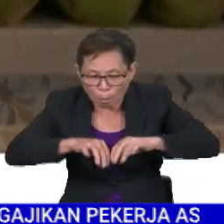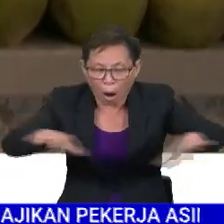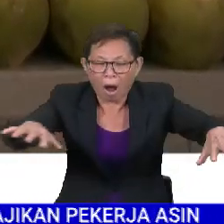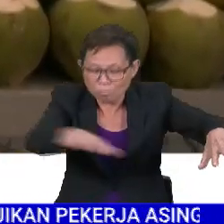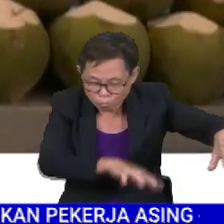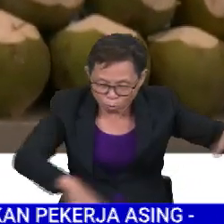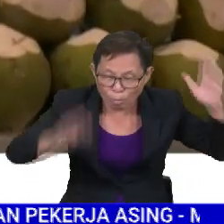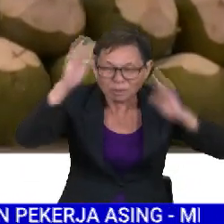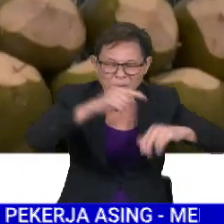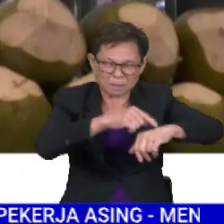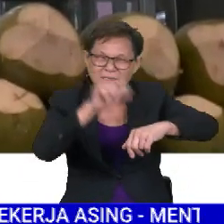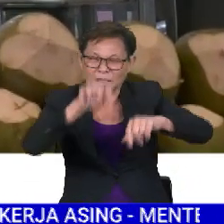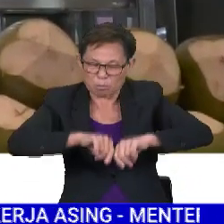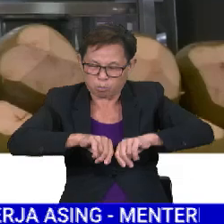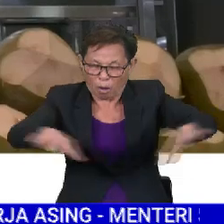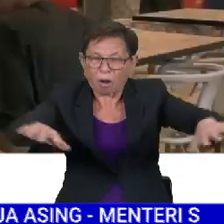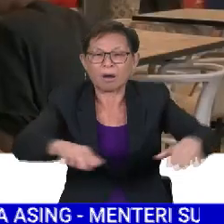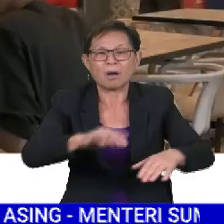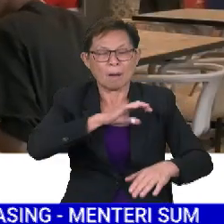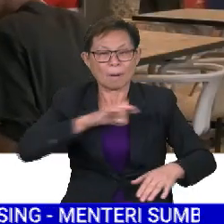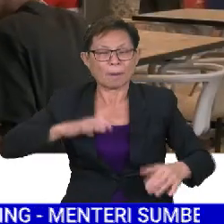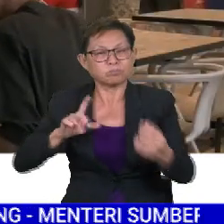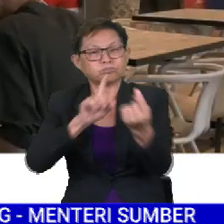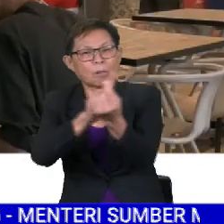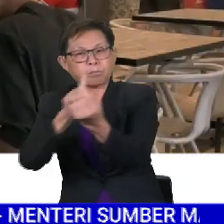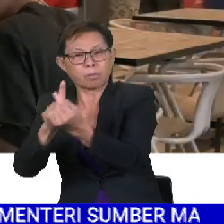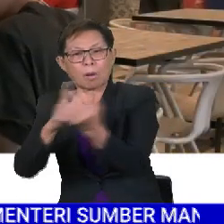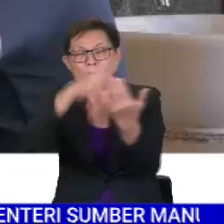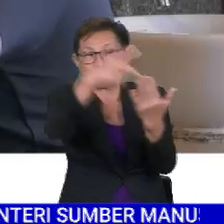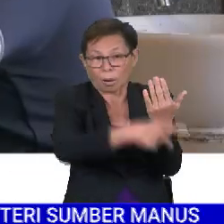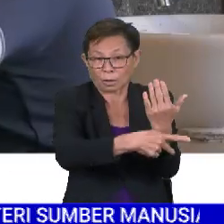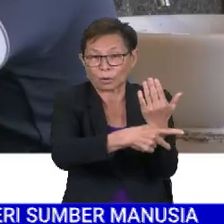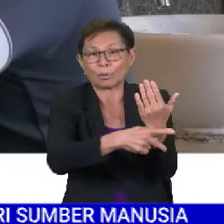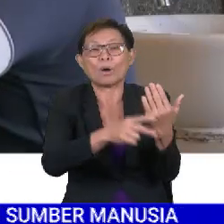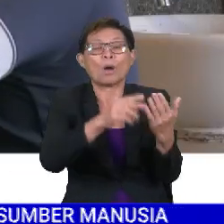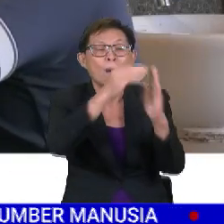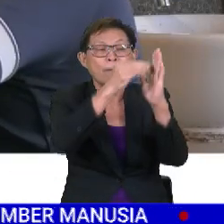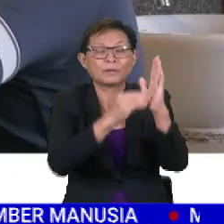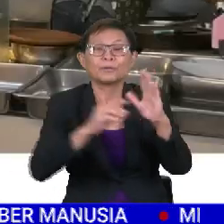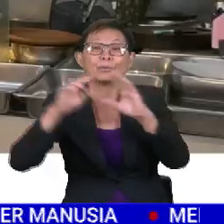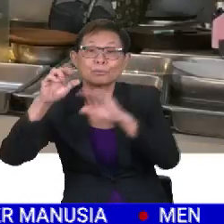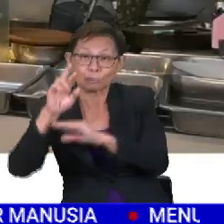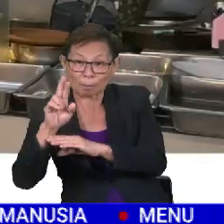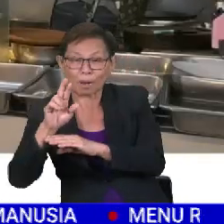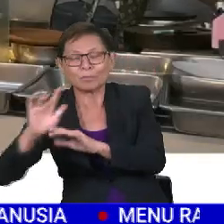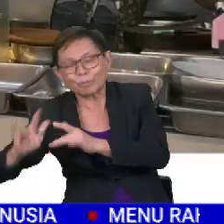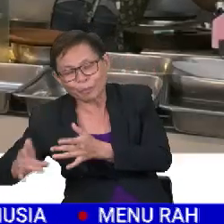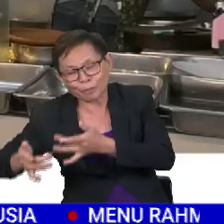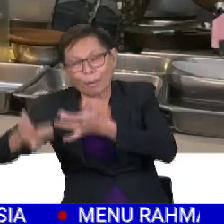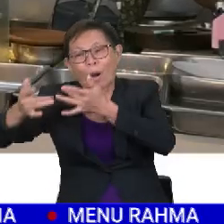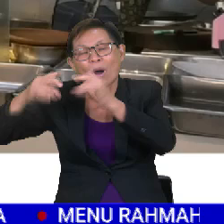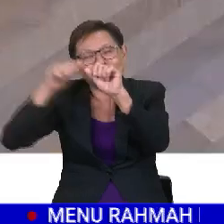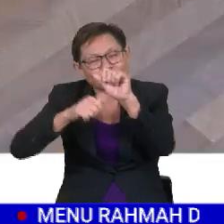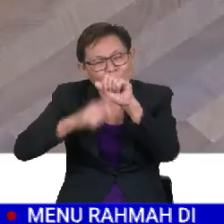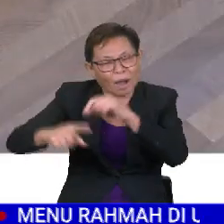seluruh negara dalam masa terdekat. Pelanggan yang ditemui menyifatkan inisiatif Menu Rahmah dapat mengurangkan bebanan perbelanjaan